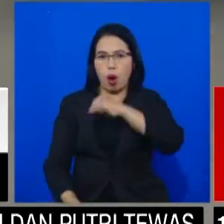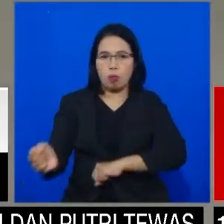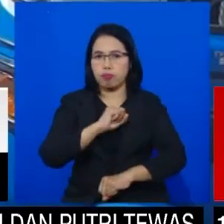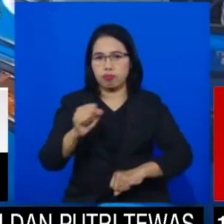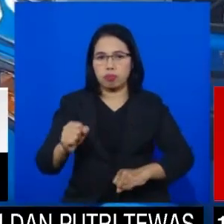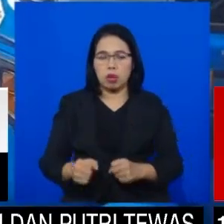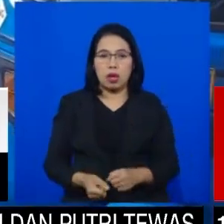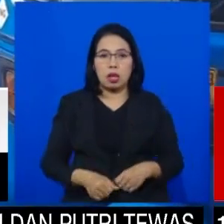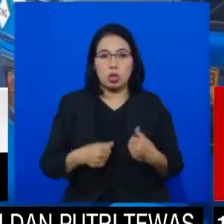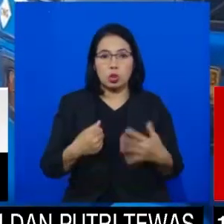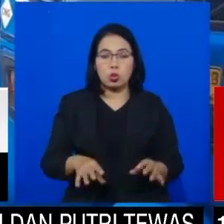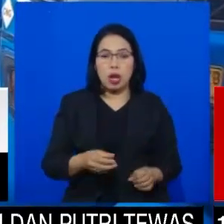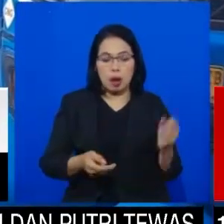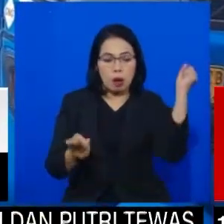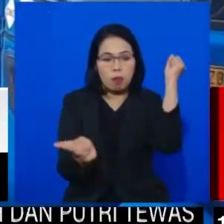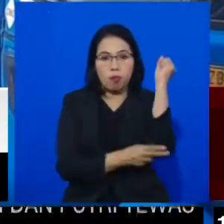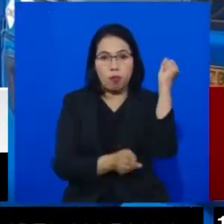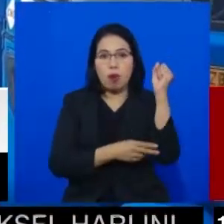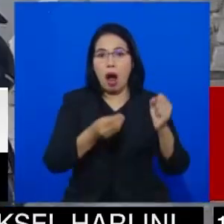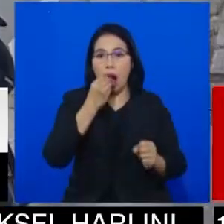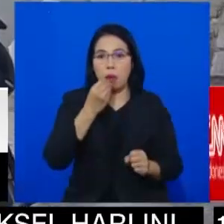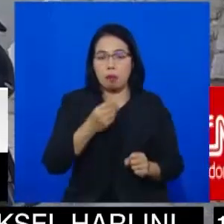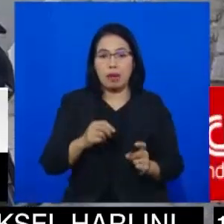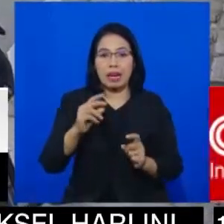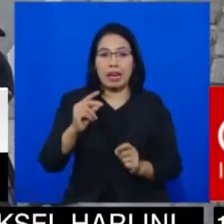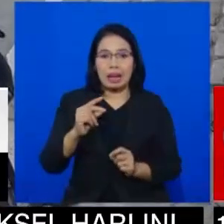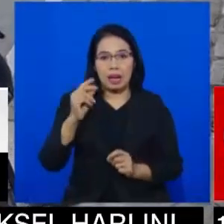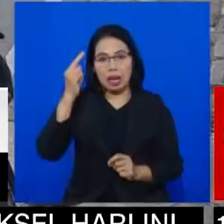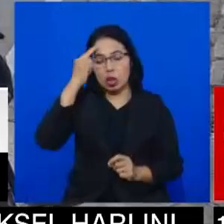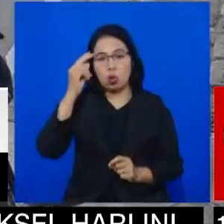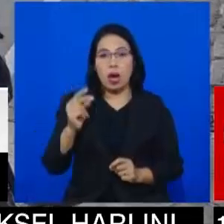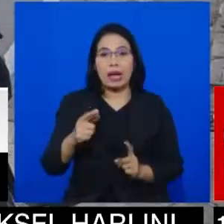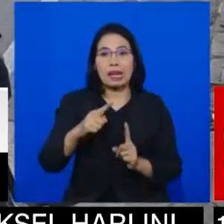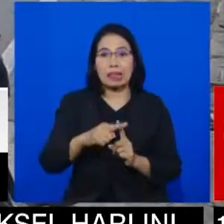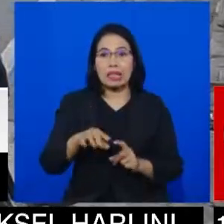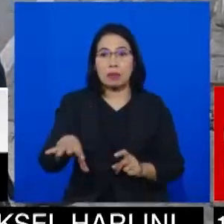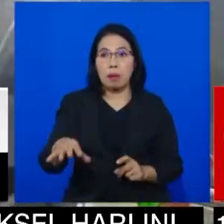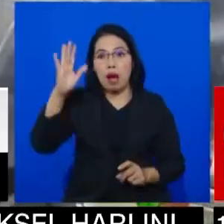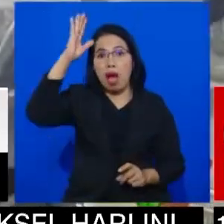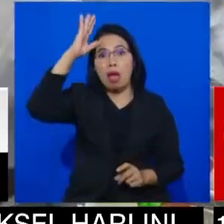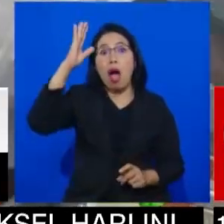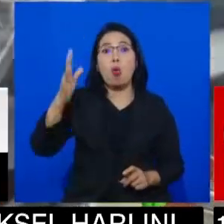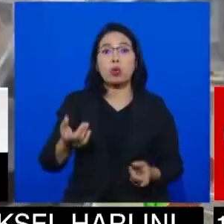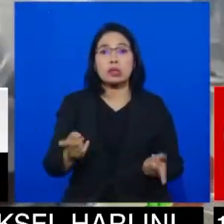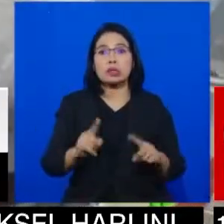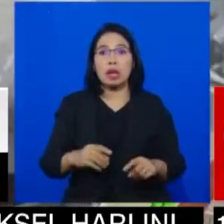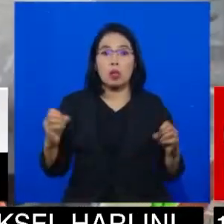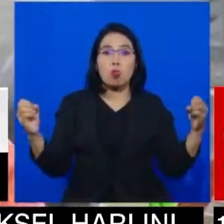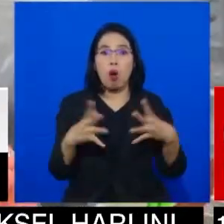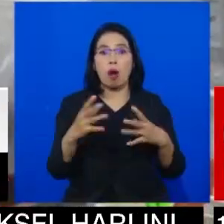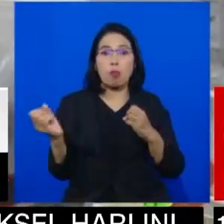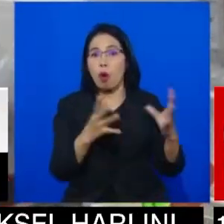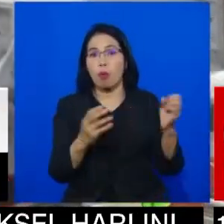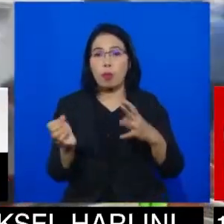sahur. Ketua RW setempat tidak mengetahui penyebab pasti terjadinya tawuran. Anak-anak kalau habis sahur itu kan